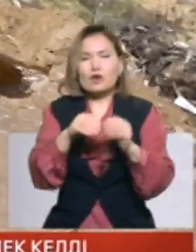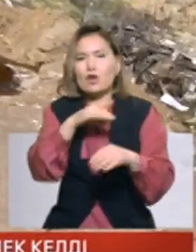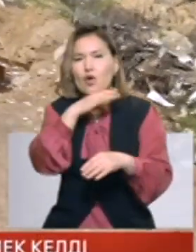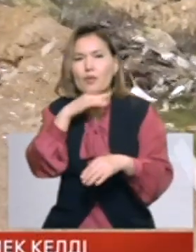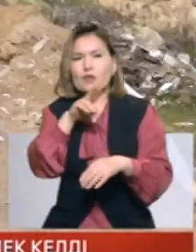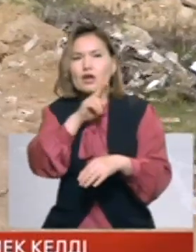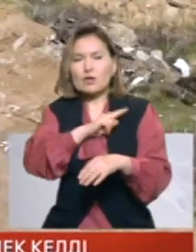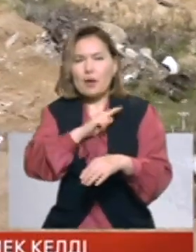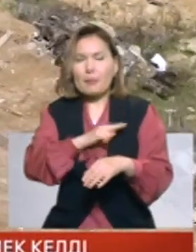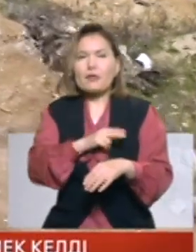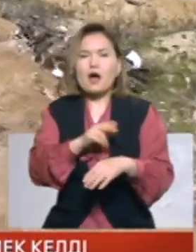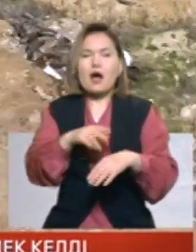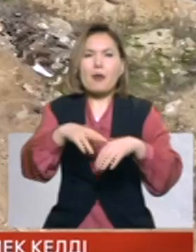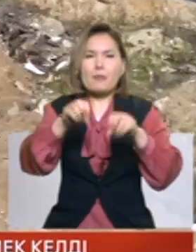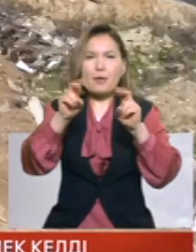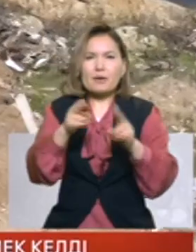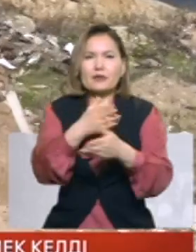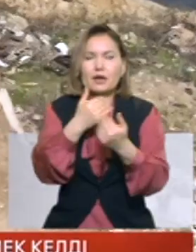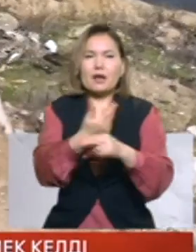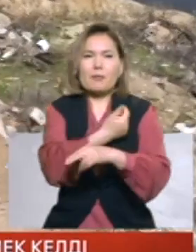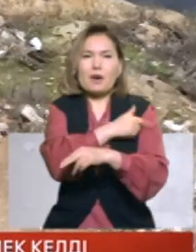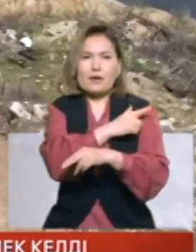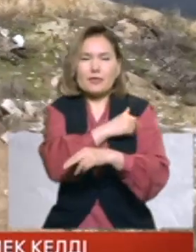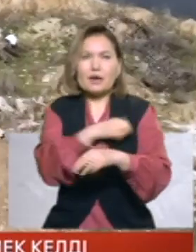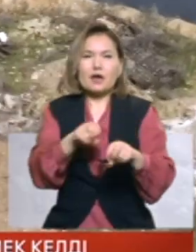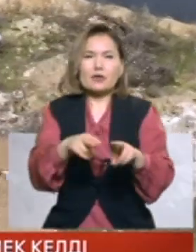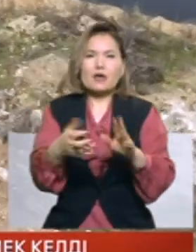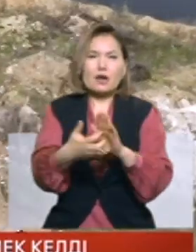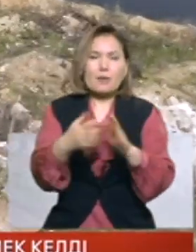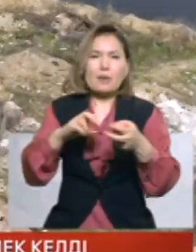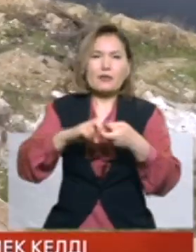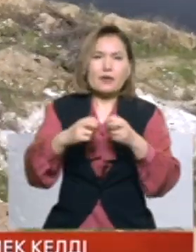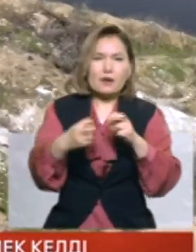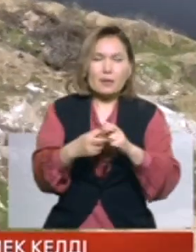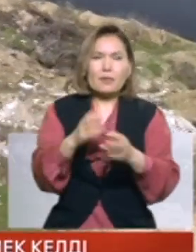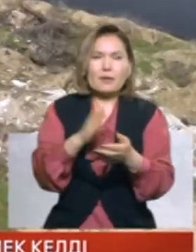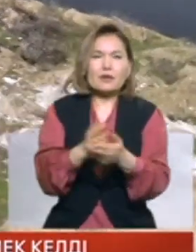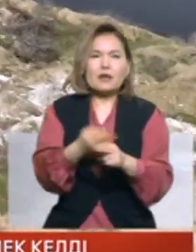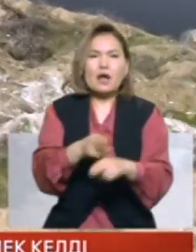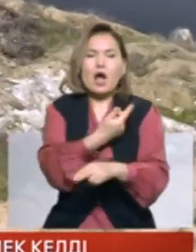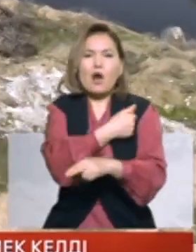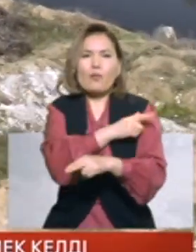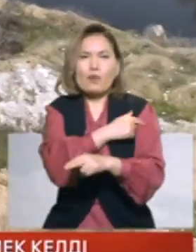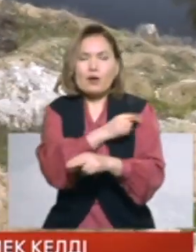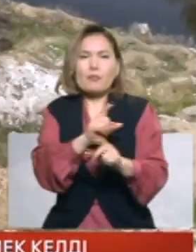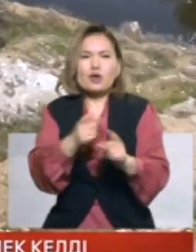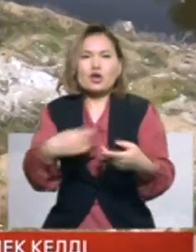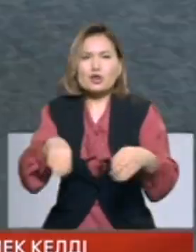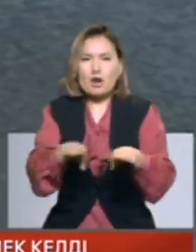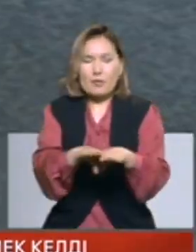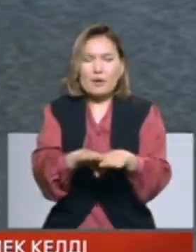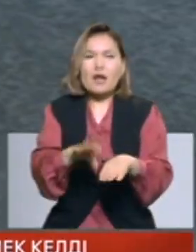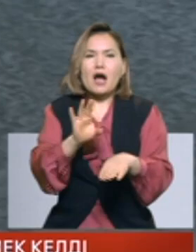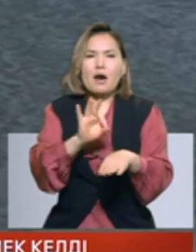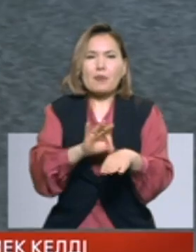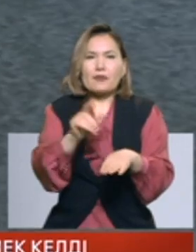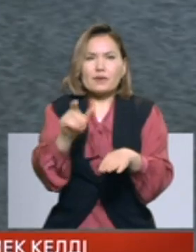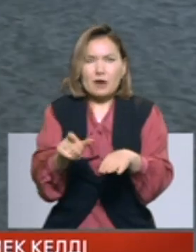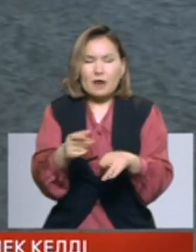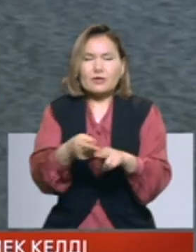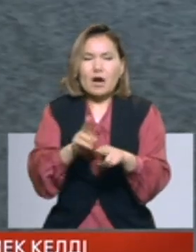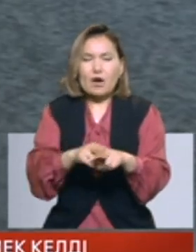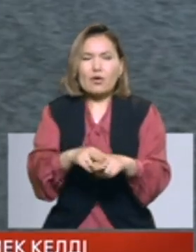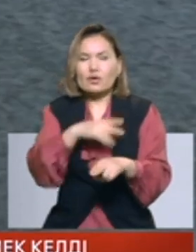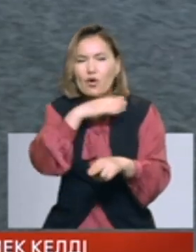бірақ жұмыс істейтін маман жоқ. Медбике дәрігерлердің жетіспеуінен ауруханаларда бөлімшелер жабылып, науқастар медициналық көмек алу